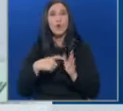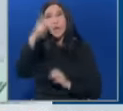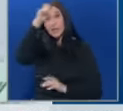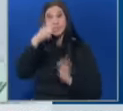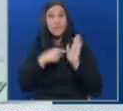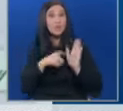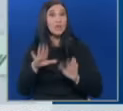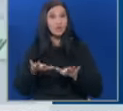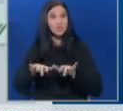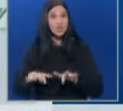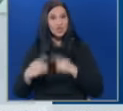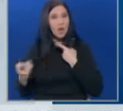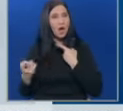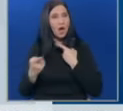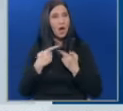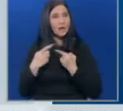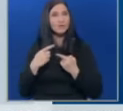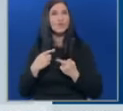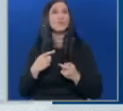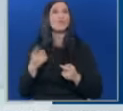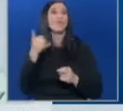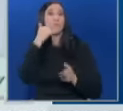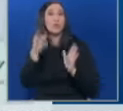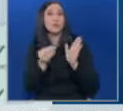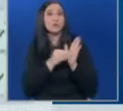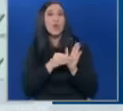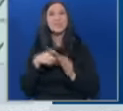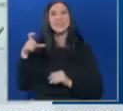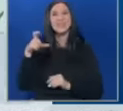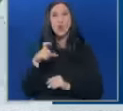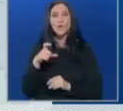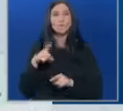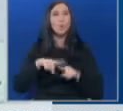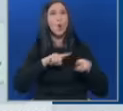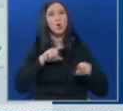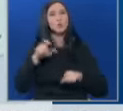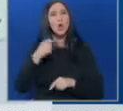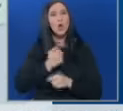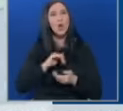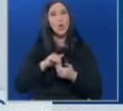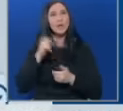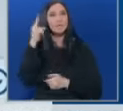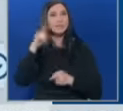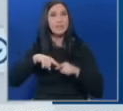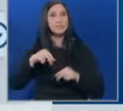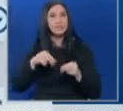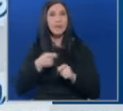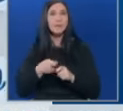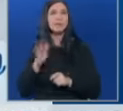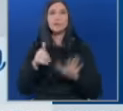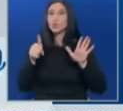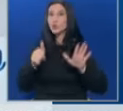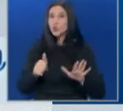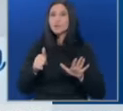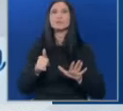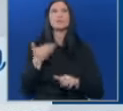чат разговор в мобилно приложение с Йордан Стоев от прокурорската колегия на Висшия съдебен съвет, проведен след като шестима от колегията са поискали освобождаването